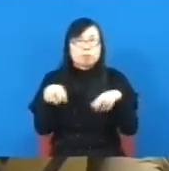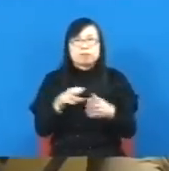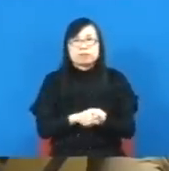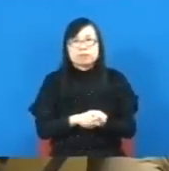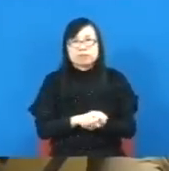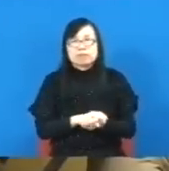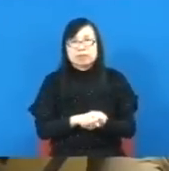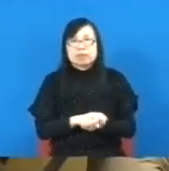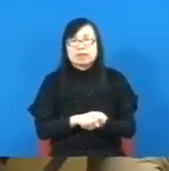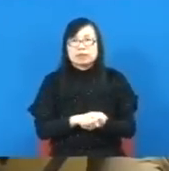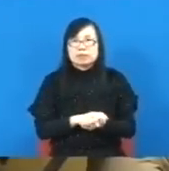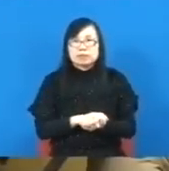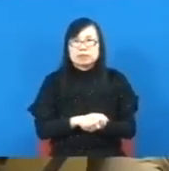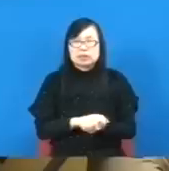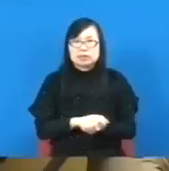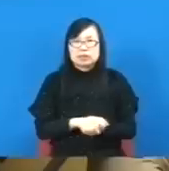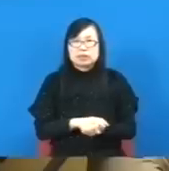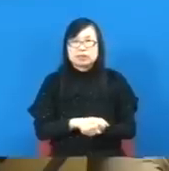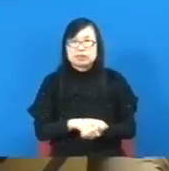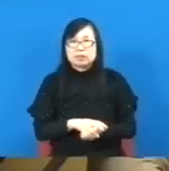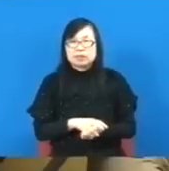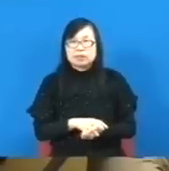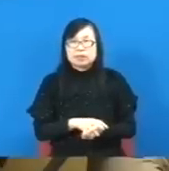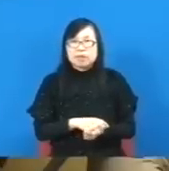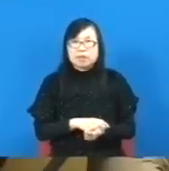見大見到係咁樣。 係。 嗱，其實